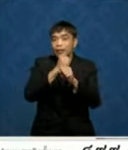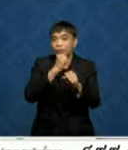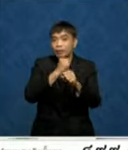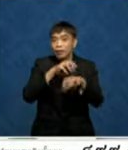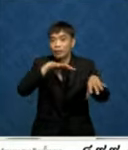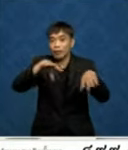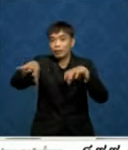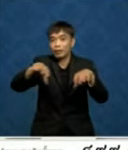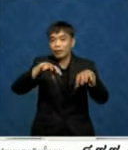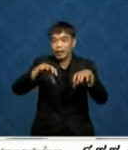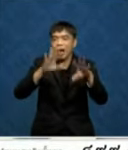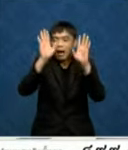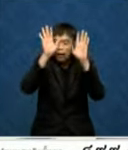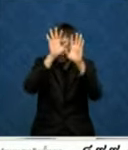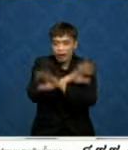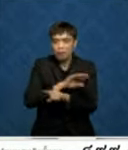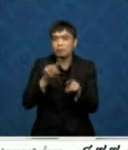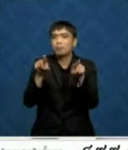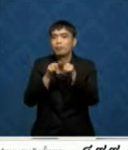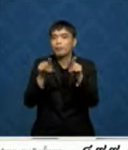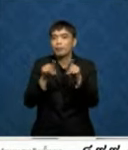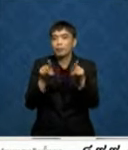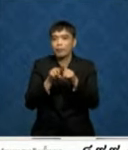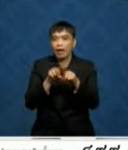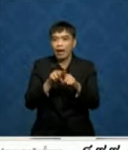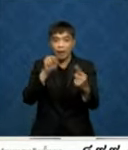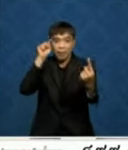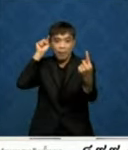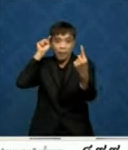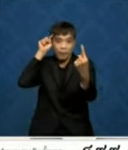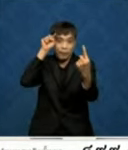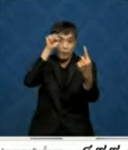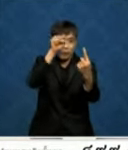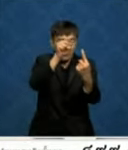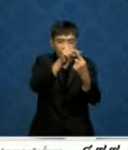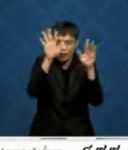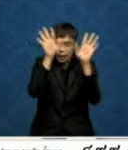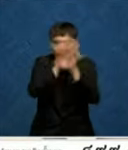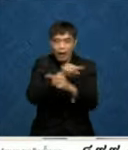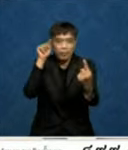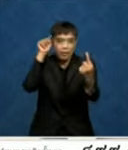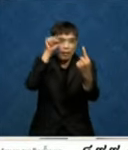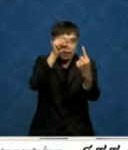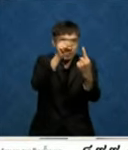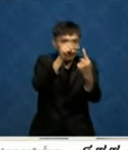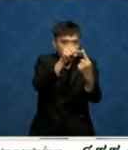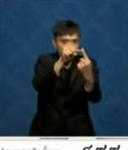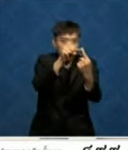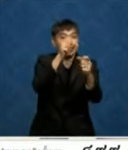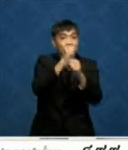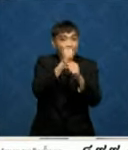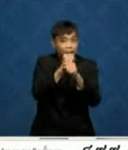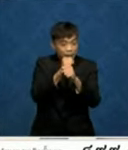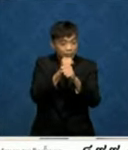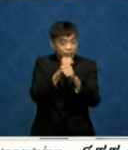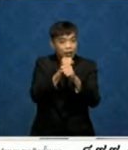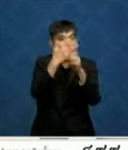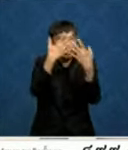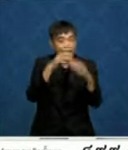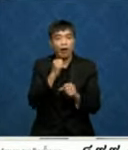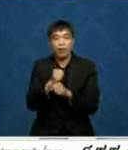ำเนินไปในลักษณะที่นำเป้าหมายมาสร้างความชอบธรรมใน